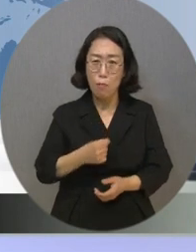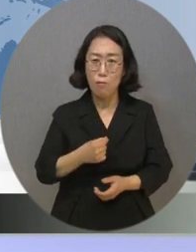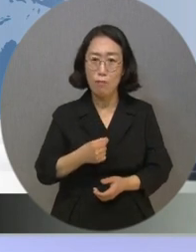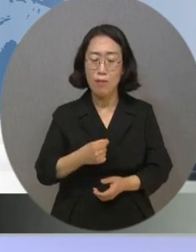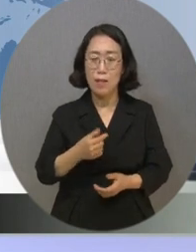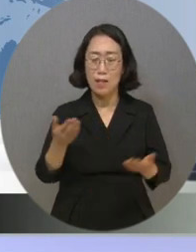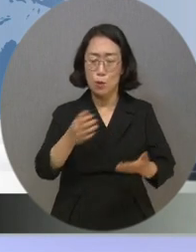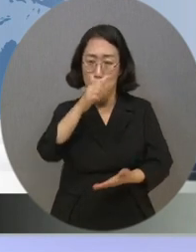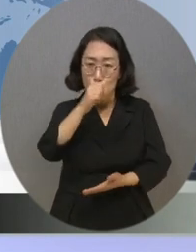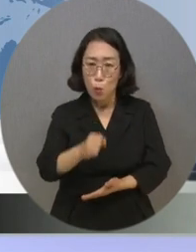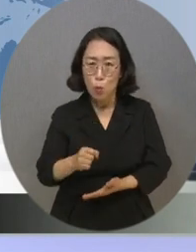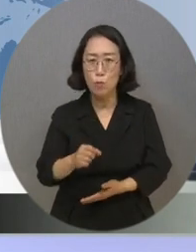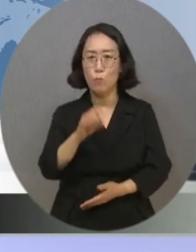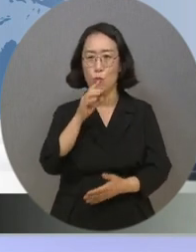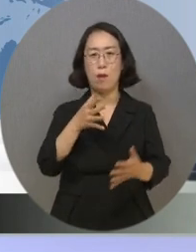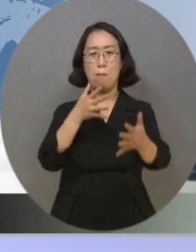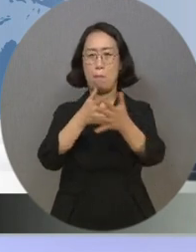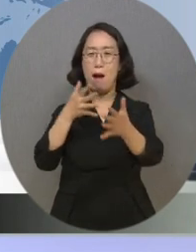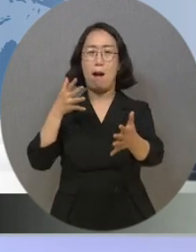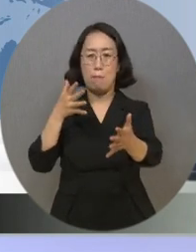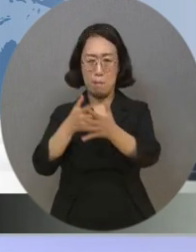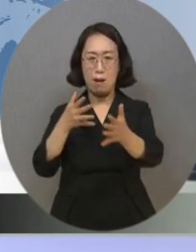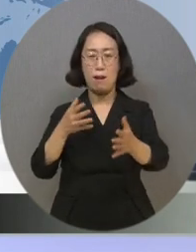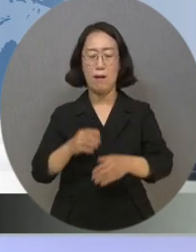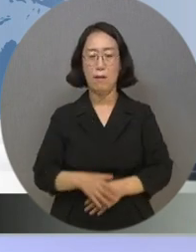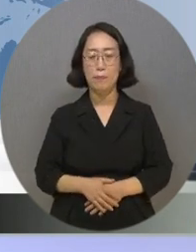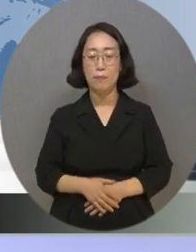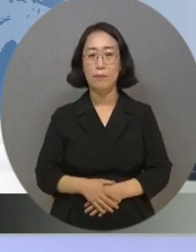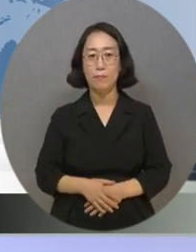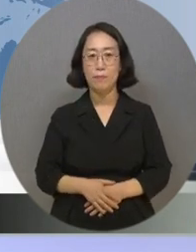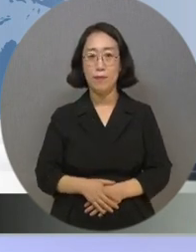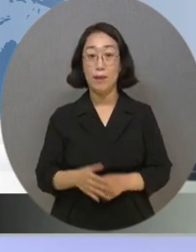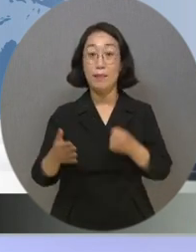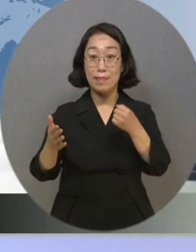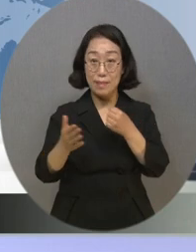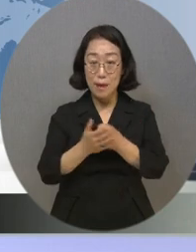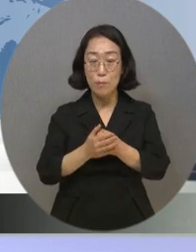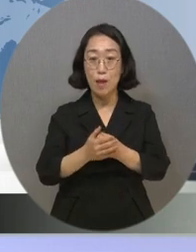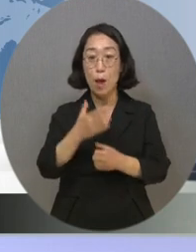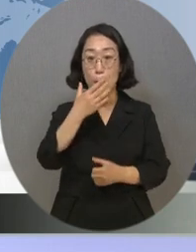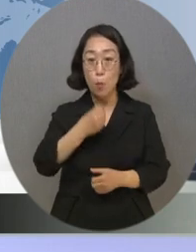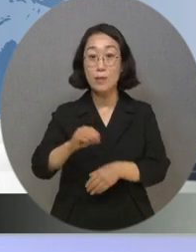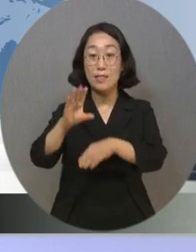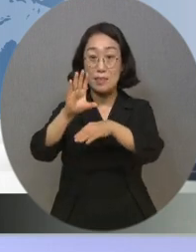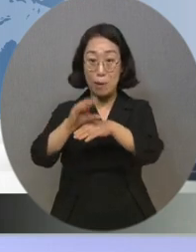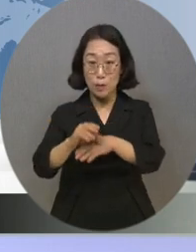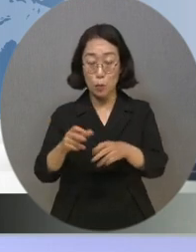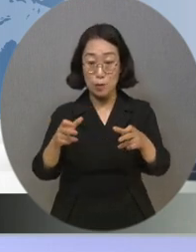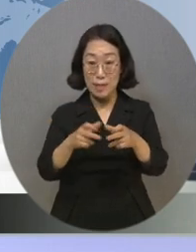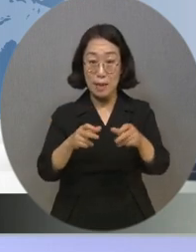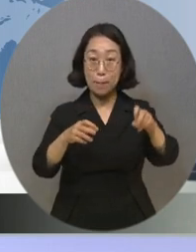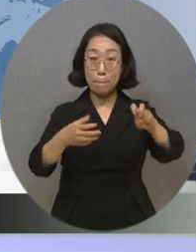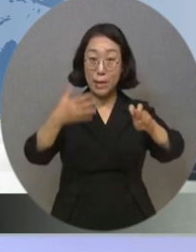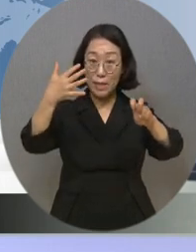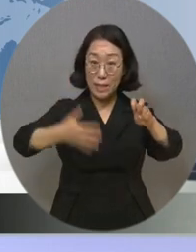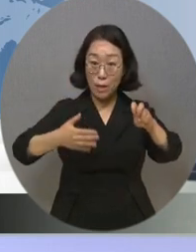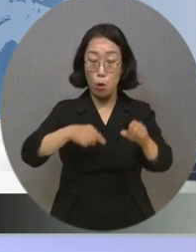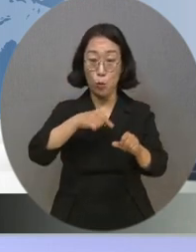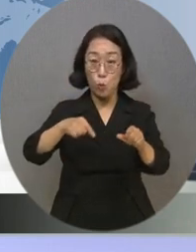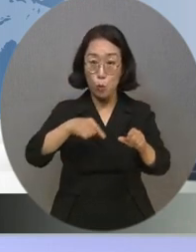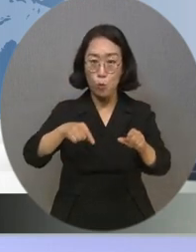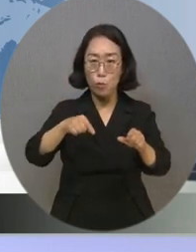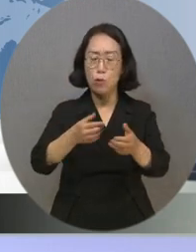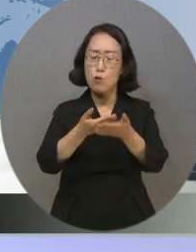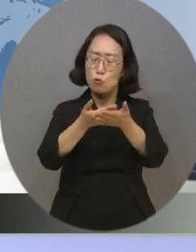있어 보이지 않는 장벽에 부딪히는 것도 사실입니다. 그렇기에 이번 복제TV의 장애인 미디어 크리에이터 양성